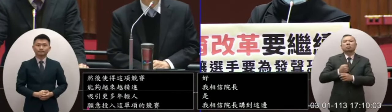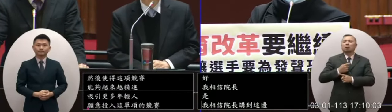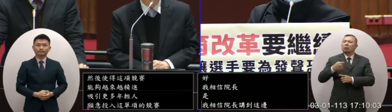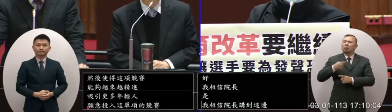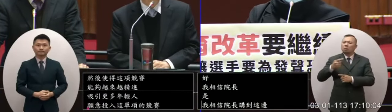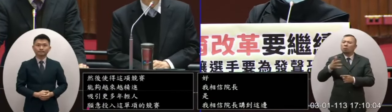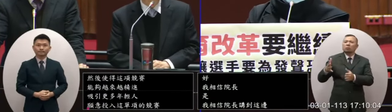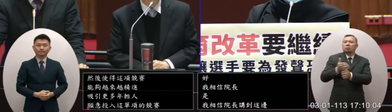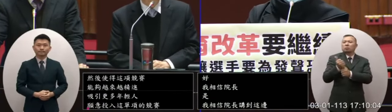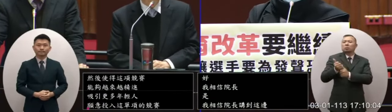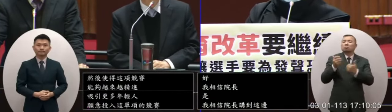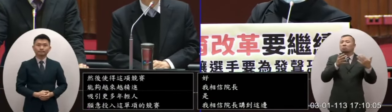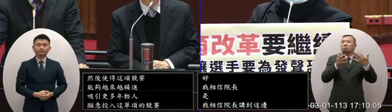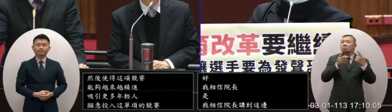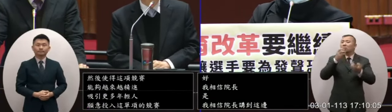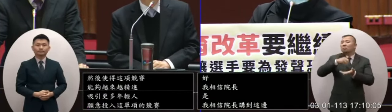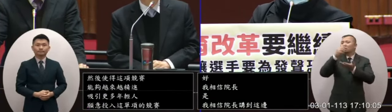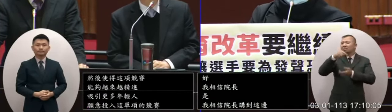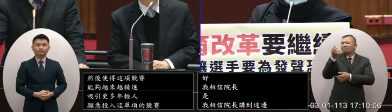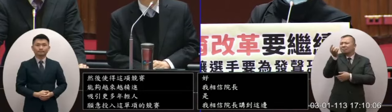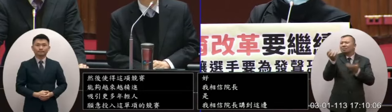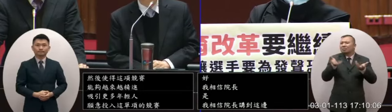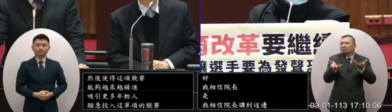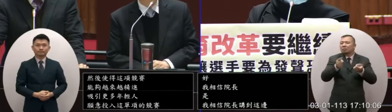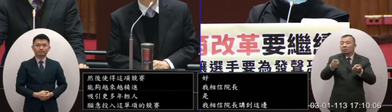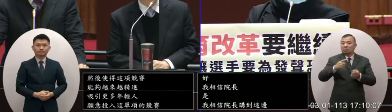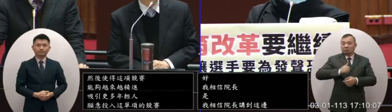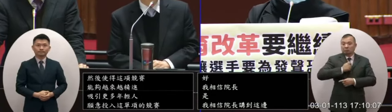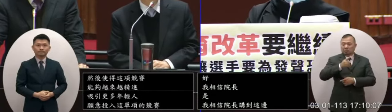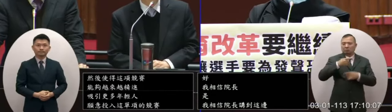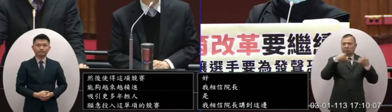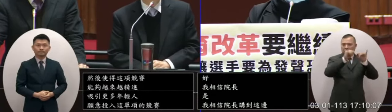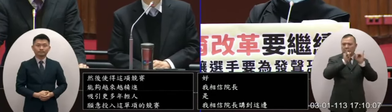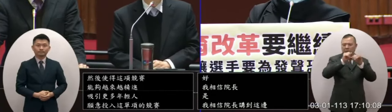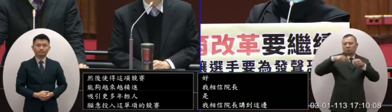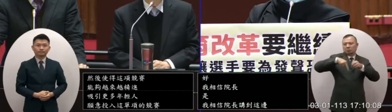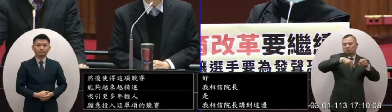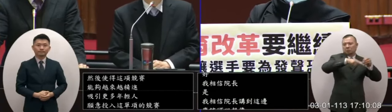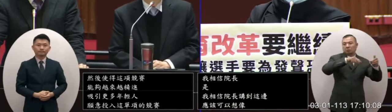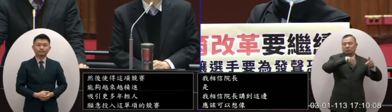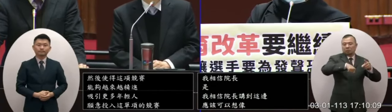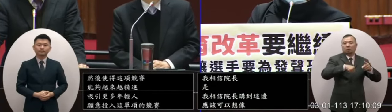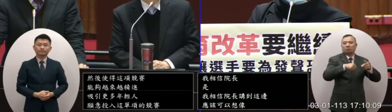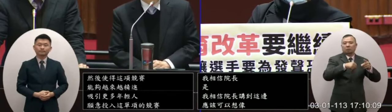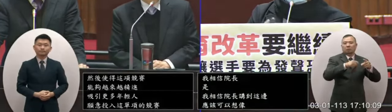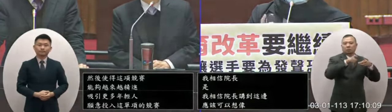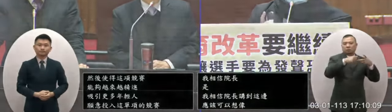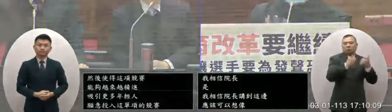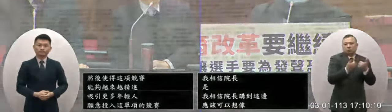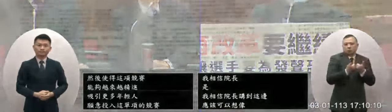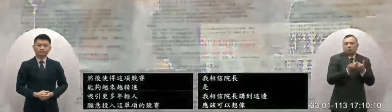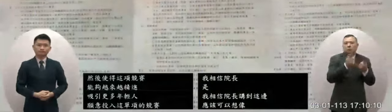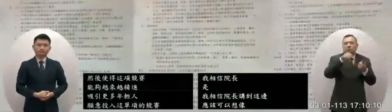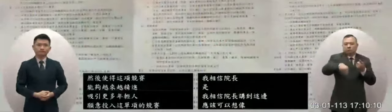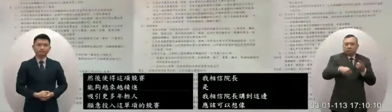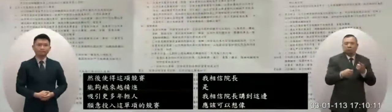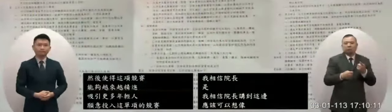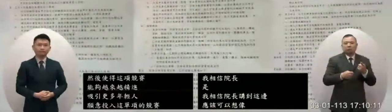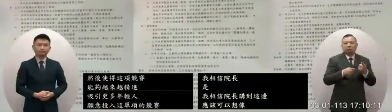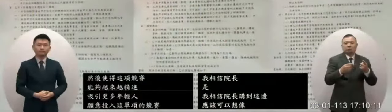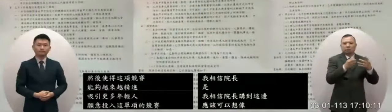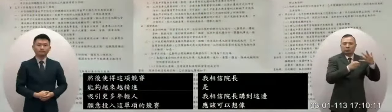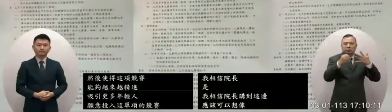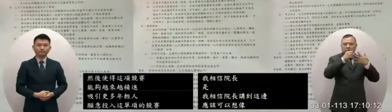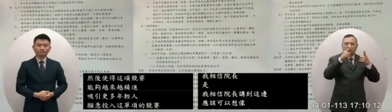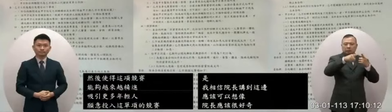候讲一个这么小的事情？是因为其实我们还有女足工会的澄清。那女足工会跟国训跟协会这边，是因为协会